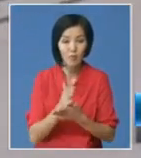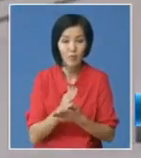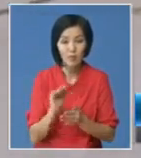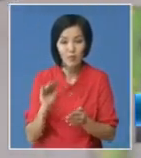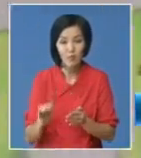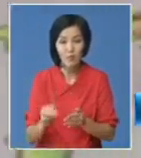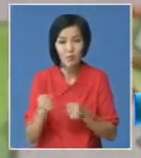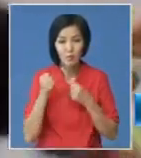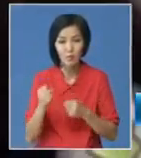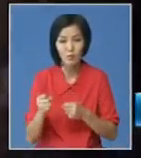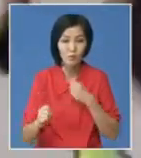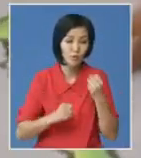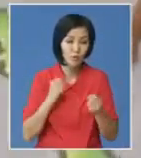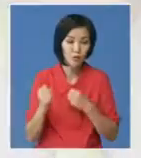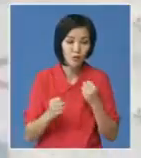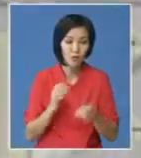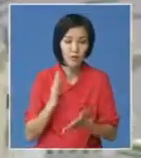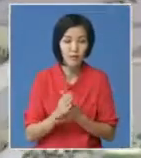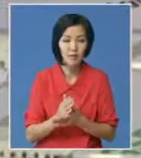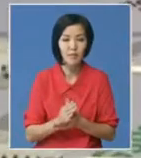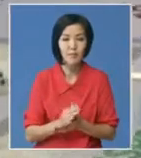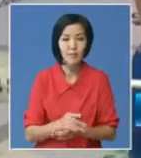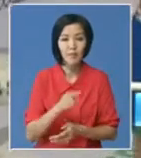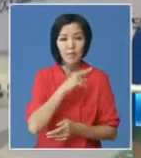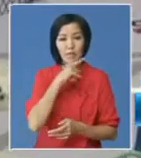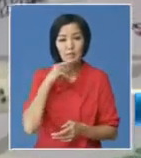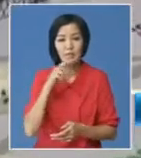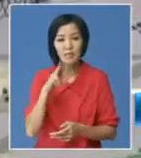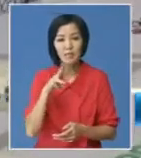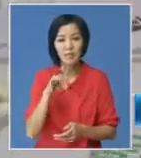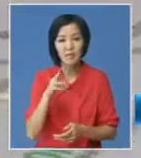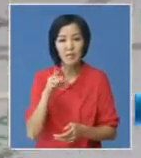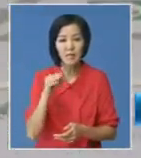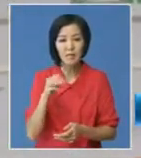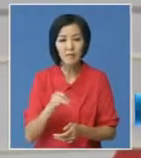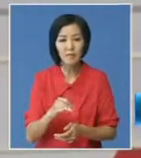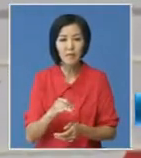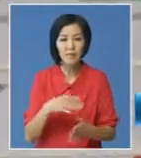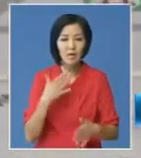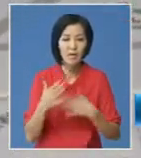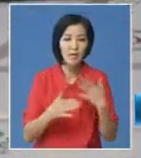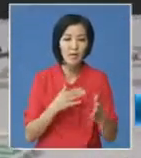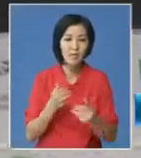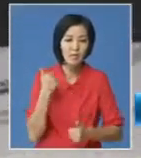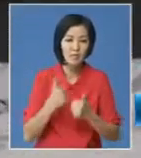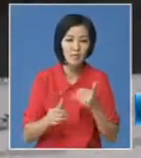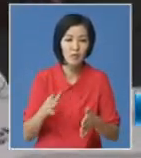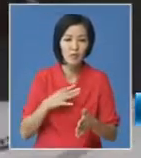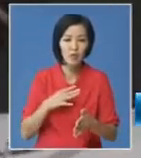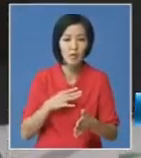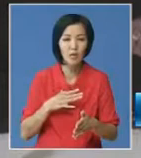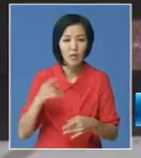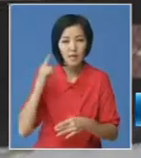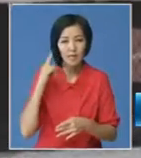кезінен бокспен айналысып келеді деген. Ресейдің Таргим қаласында М1-нен аралас жекпе-жек сайысы өтті. Бұл сында ел